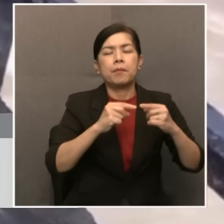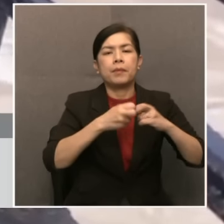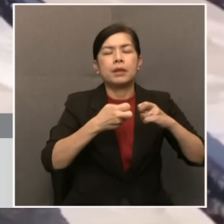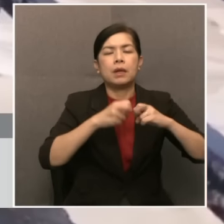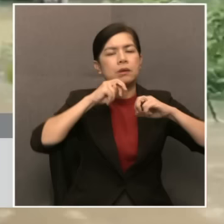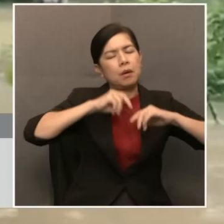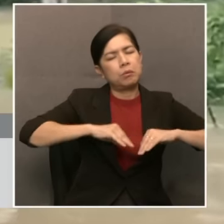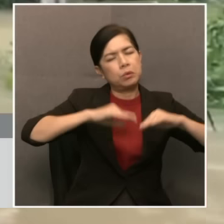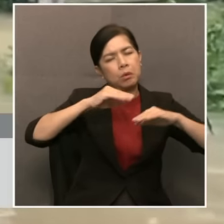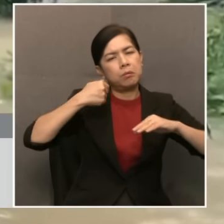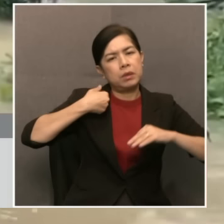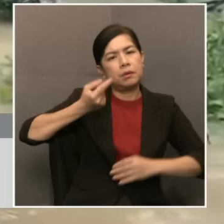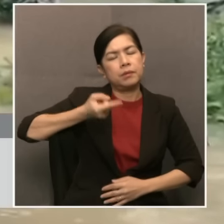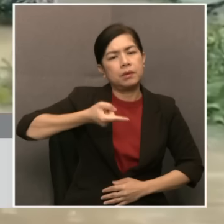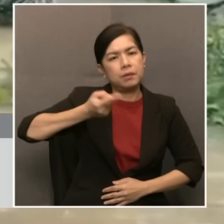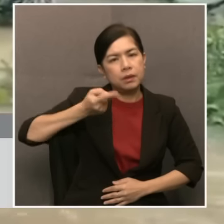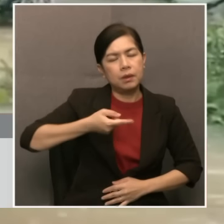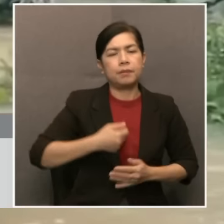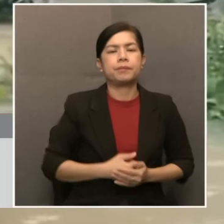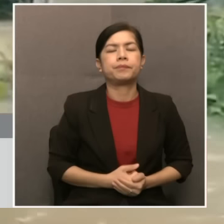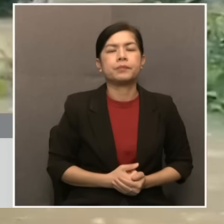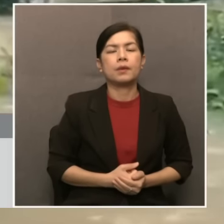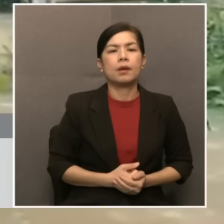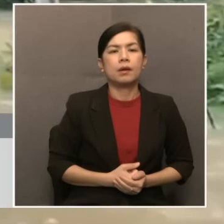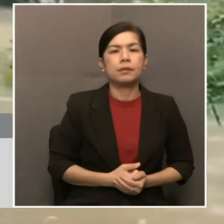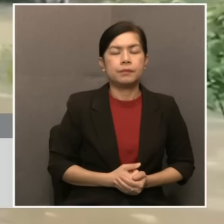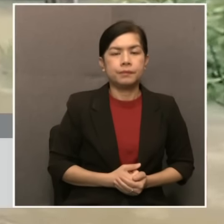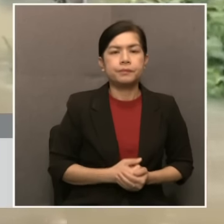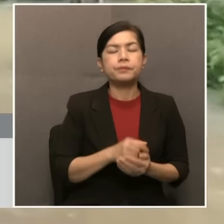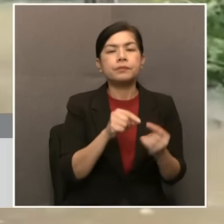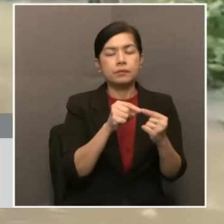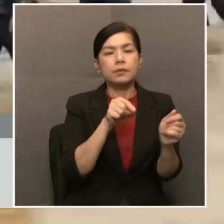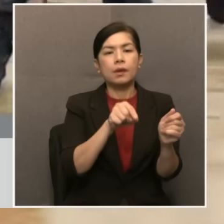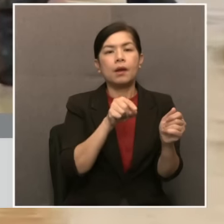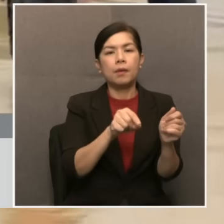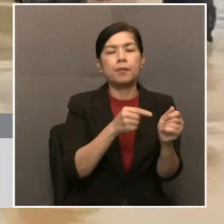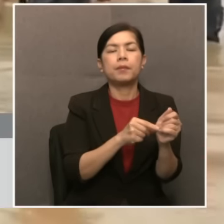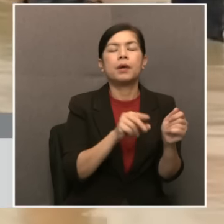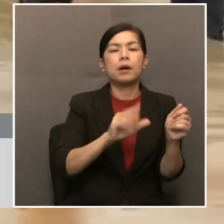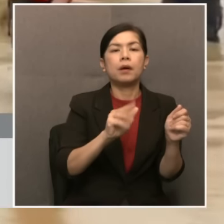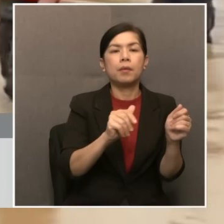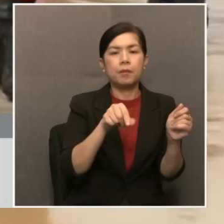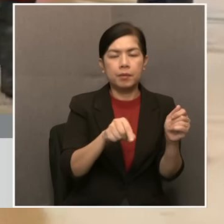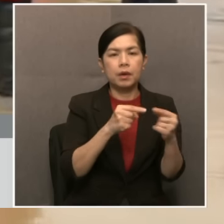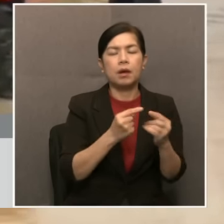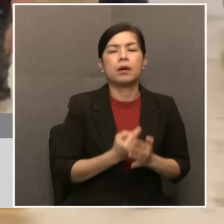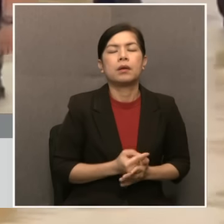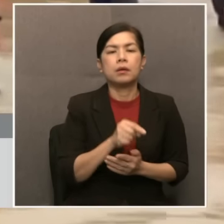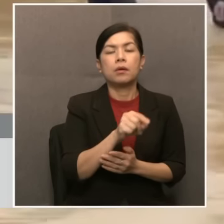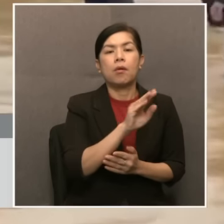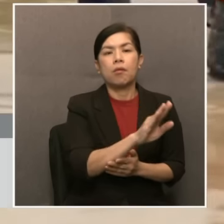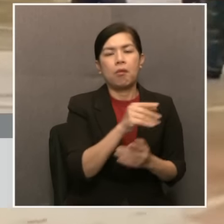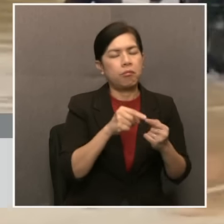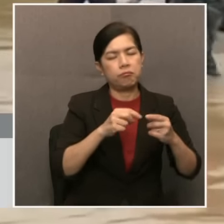เช่นในพื้นที่บ้านปันจอตำบลย่านซื่อในเขตเทศบาลตำบลฉลุงน้ำท่วมเส้นทางสายหลัก